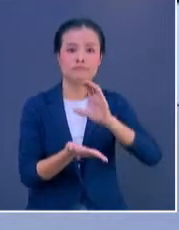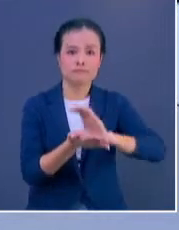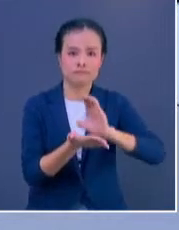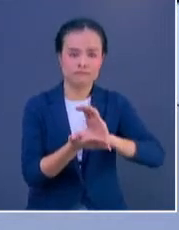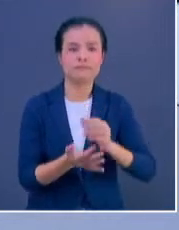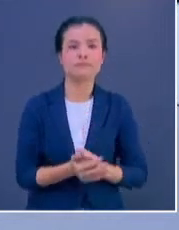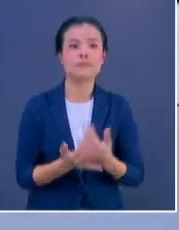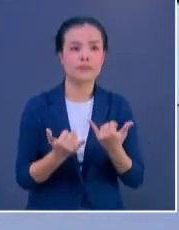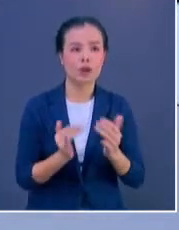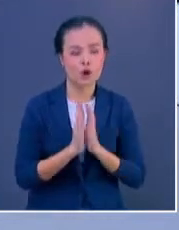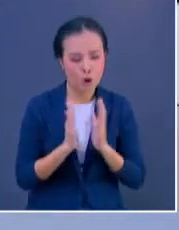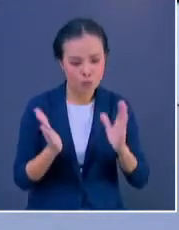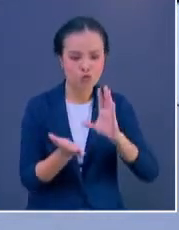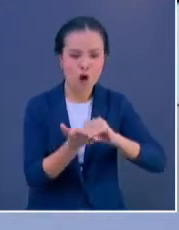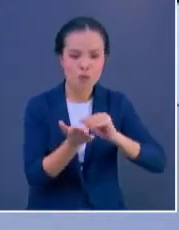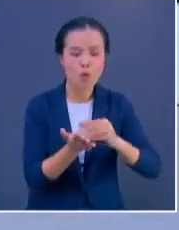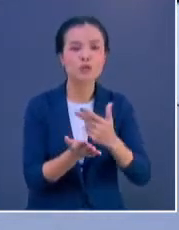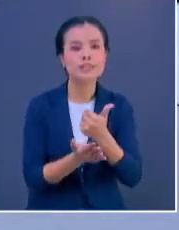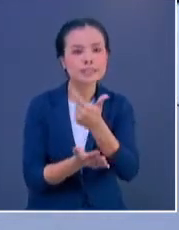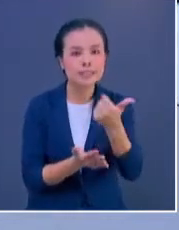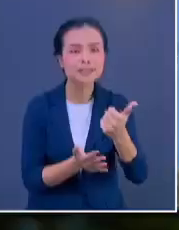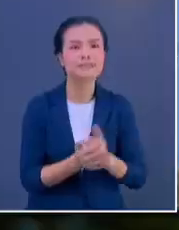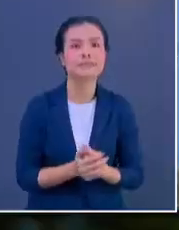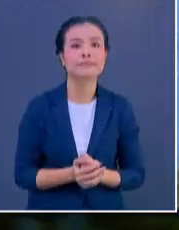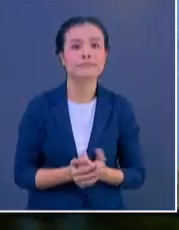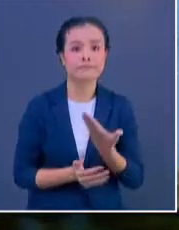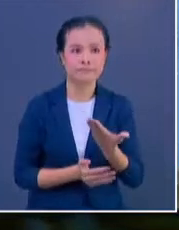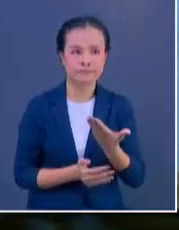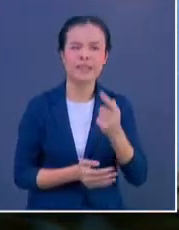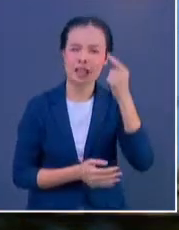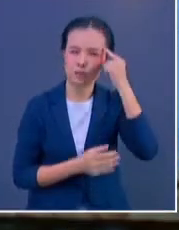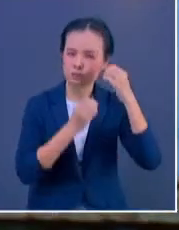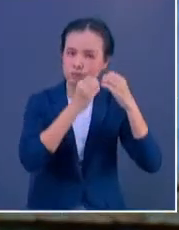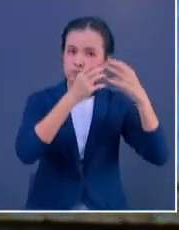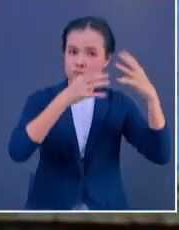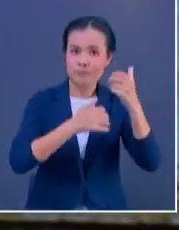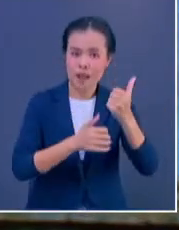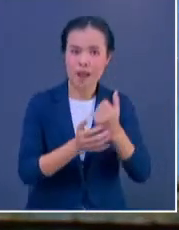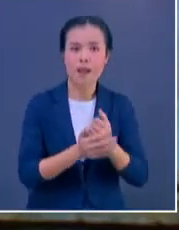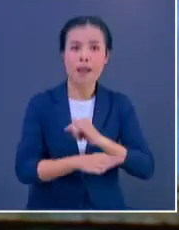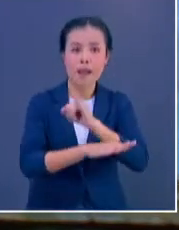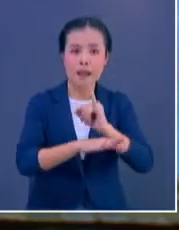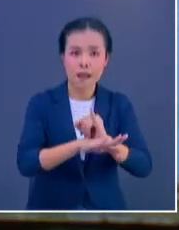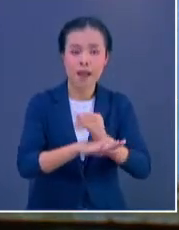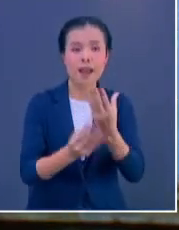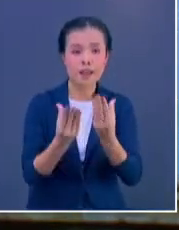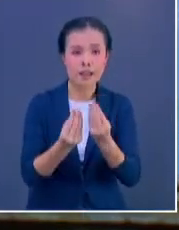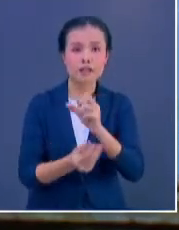ครับผมวันนี้ขอบคุณสำหรับข้อมูลดีๆครับสุพลครับเอาละคุณผู้ชมน่าจะพอเห็นภาพนะครับว่าอะไรคือที่ดินที่เรียกว่าสป